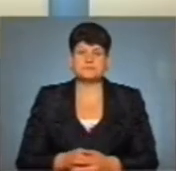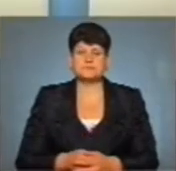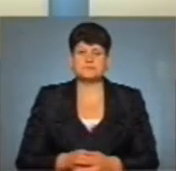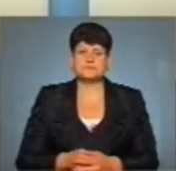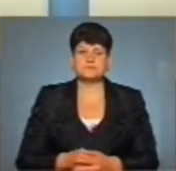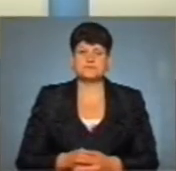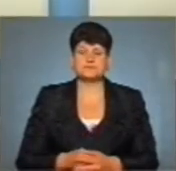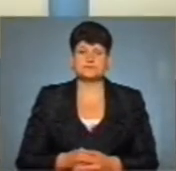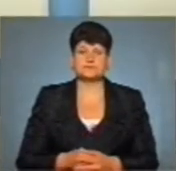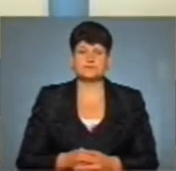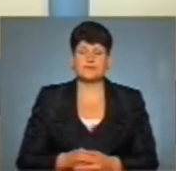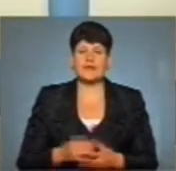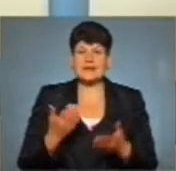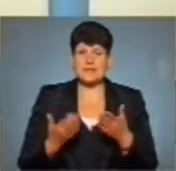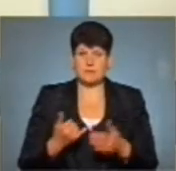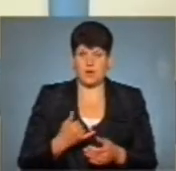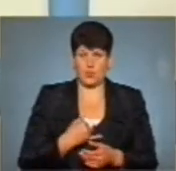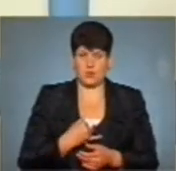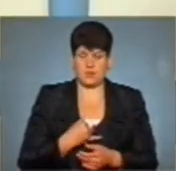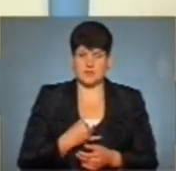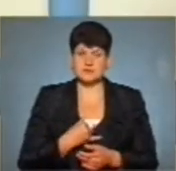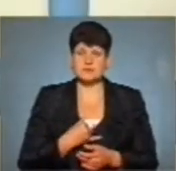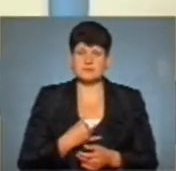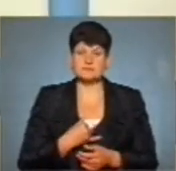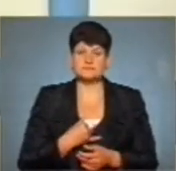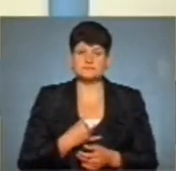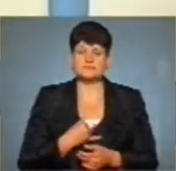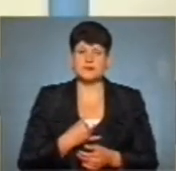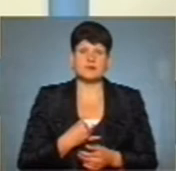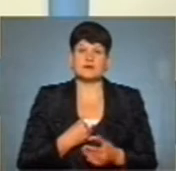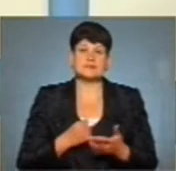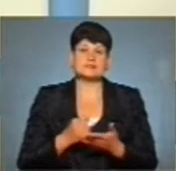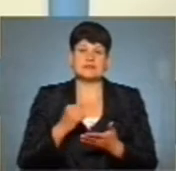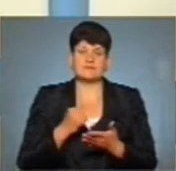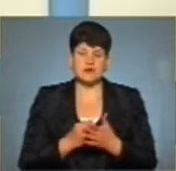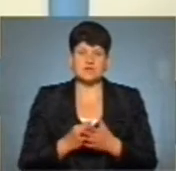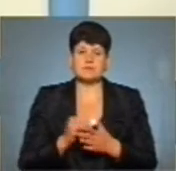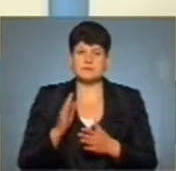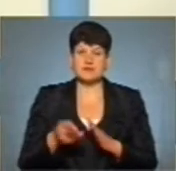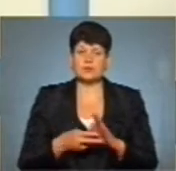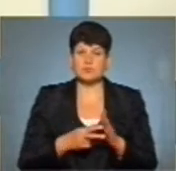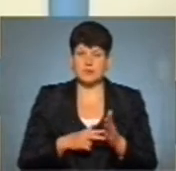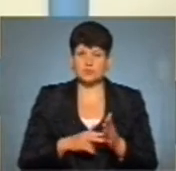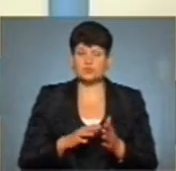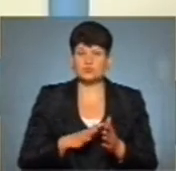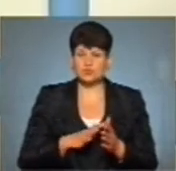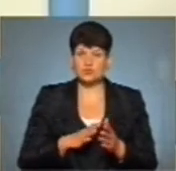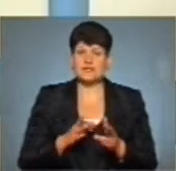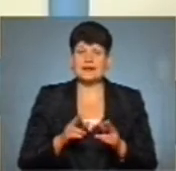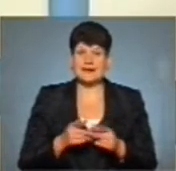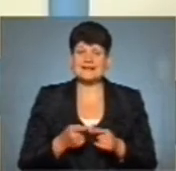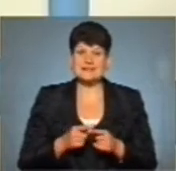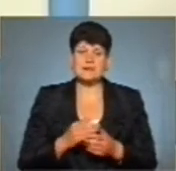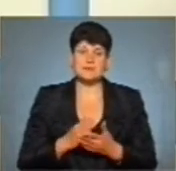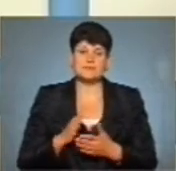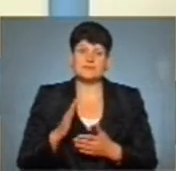Ну, скажімо так, якби в нас епопея з затвердження перспективного плану відбувалася так, як би це мало відбуватись,